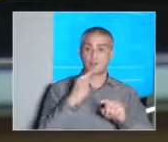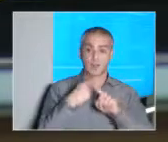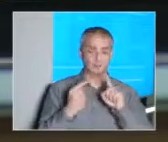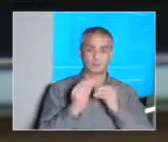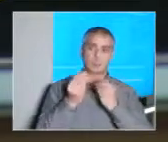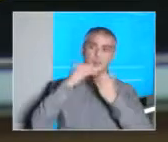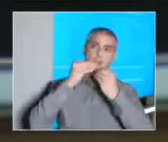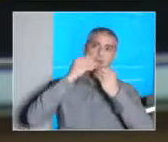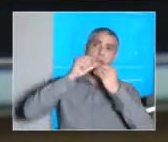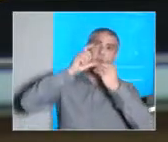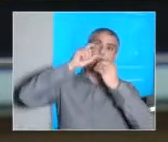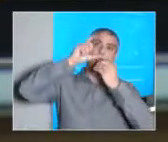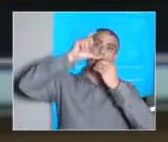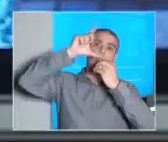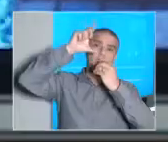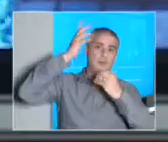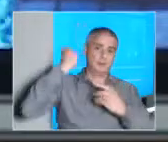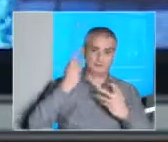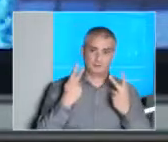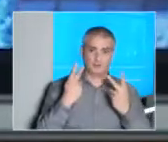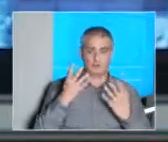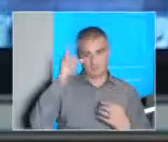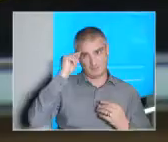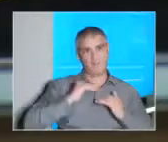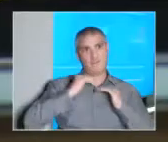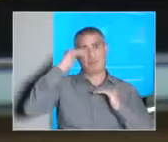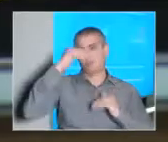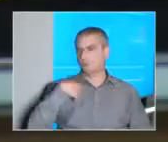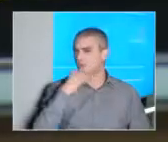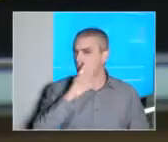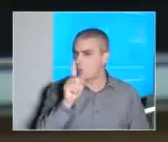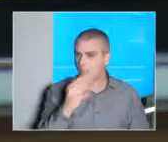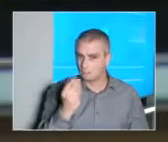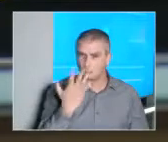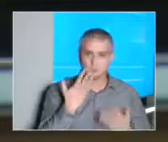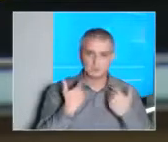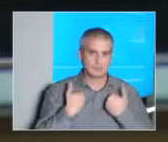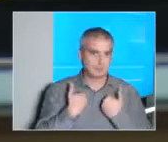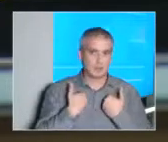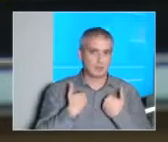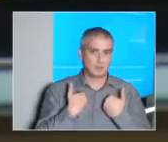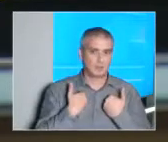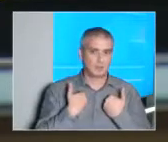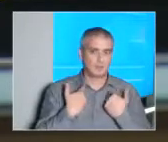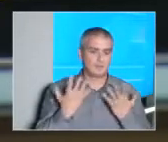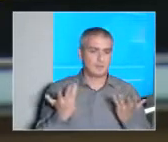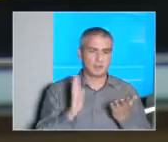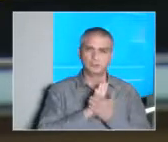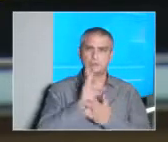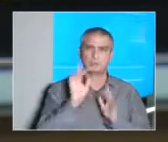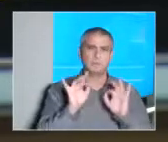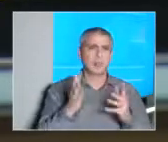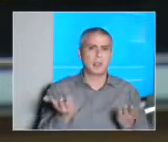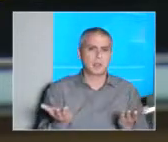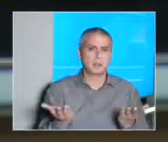חצי שנה זה גדל במיליארד. שופי הנדלן בתל אביב גדל. לא, אבל אני שואל, אולי מישהו פעם יסביר לנו מאיפה 12